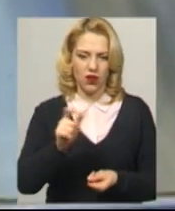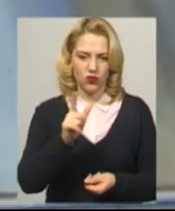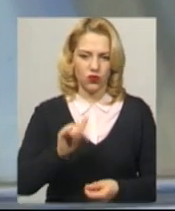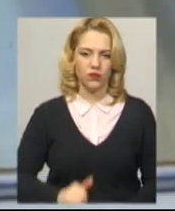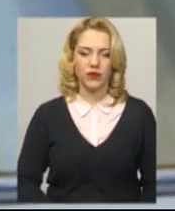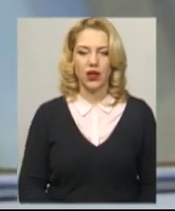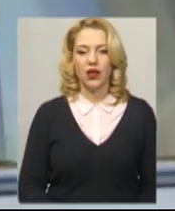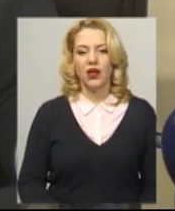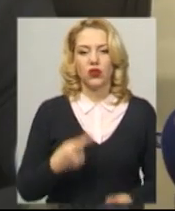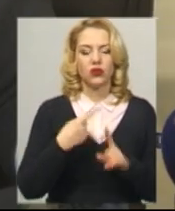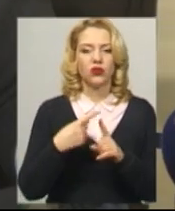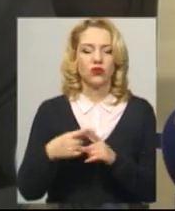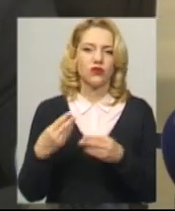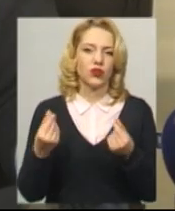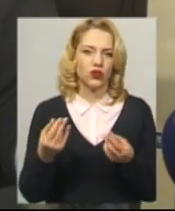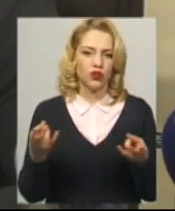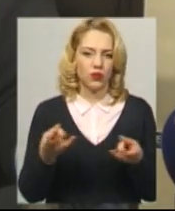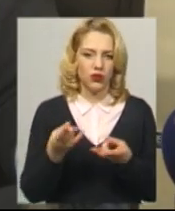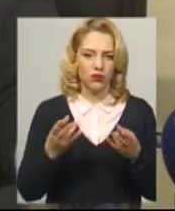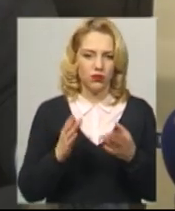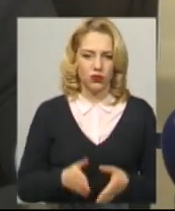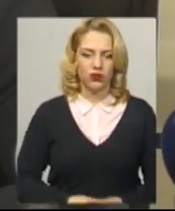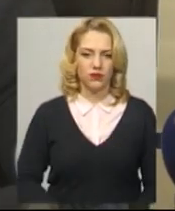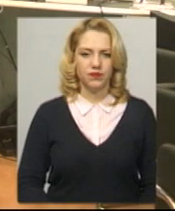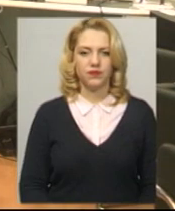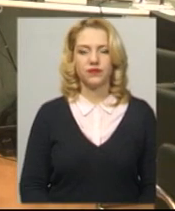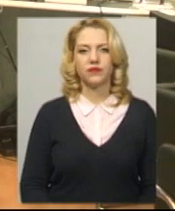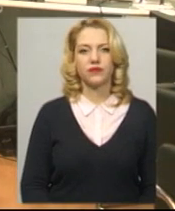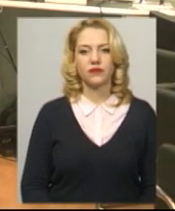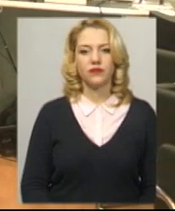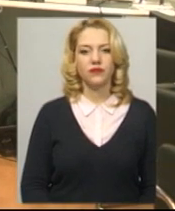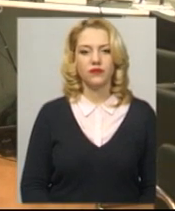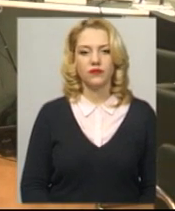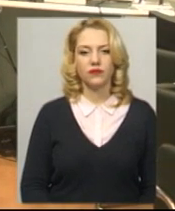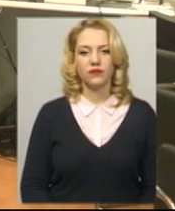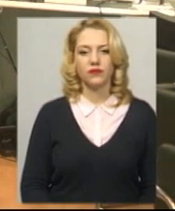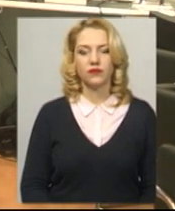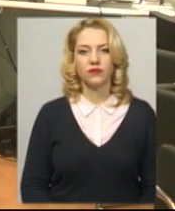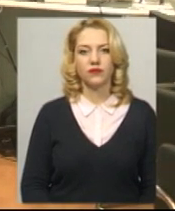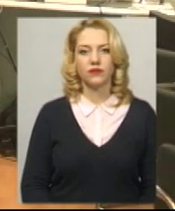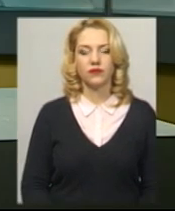додаткових грошей, каже комерційний директор «Хмельницькгазу». Світлана Поробок, Іван Мовчан. Новини на Суспільному. Хмельницький.